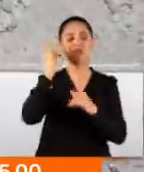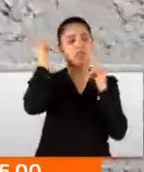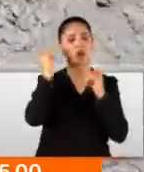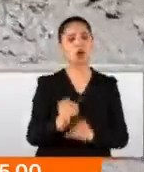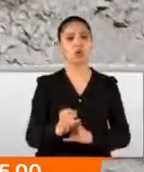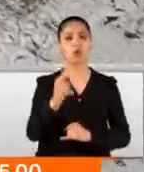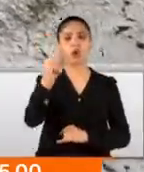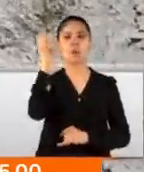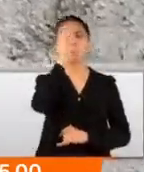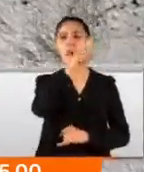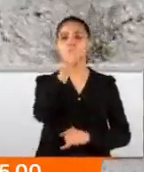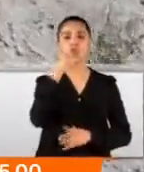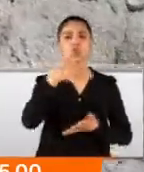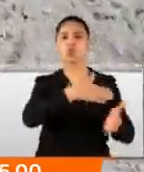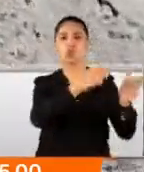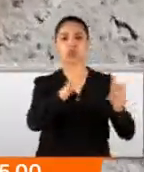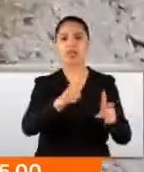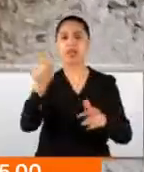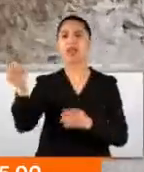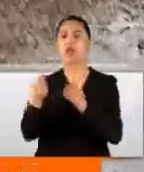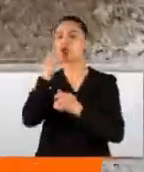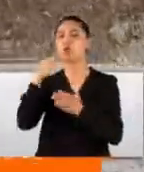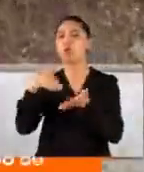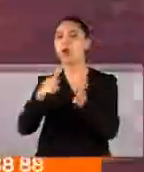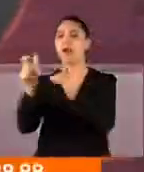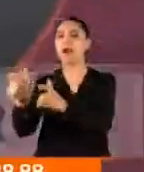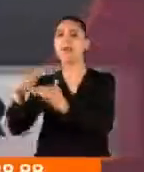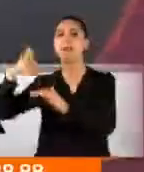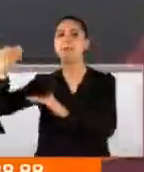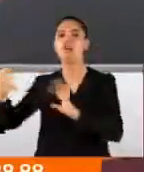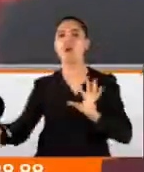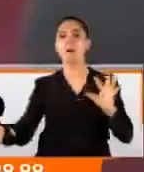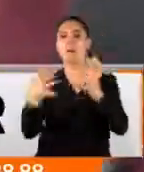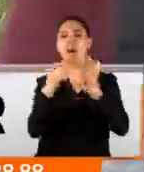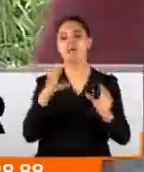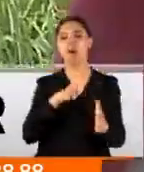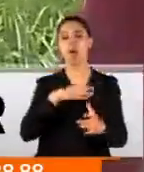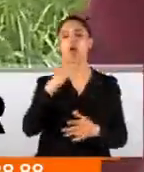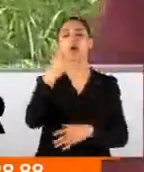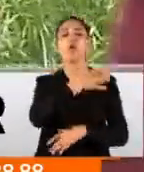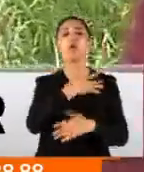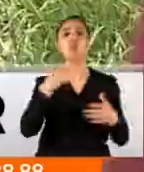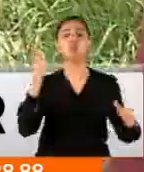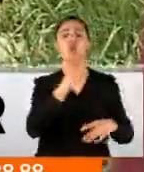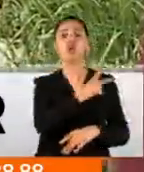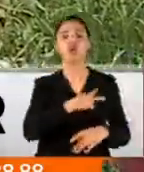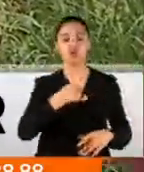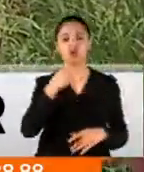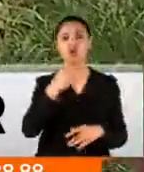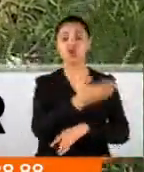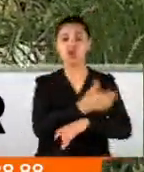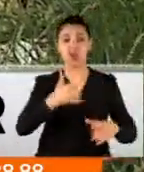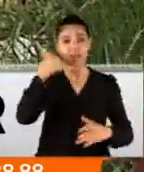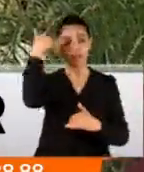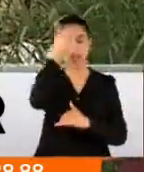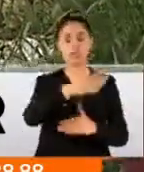korkutucu. Maviye dönen o dere su kaynaklarından birine ulaşıyor. 4-5 gün evvel de Büyükşehir'i aradım. Önce Beyaz Masa'yı aradım. Sonra Büyükşehir Çevre